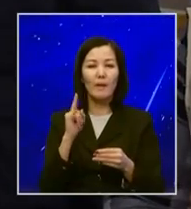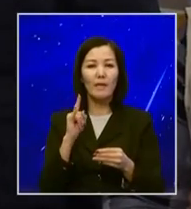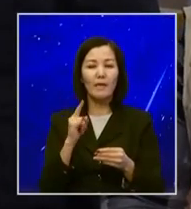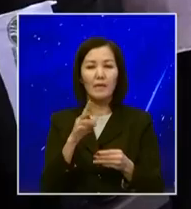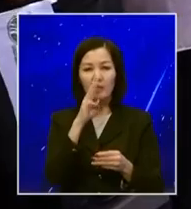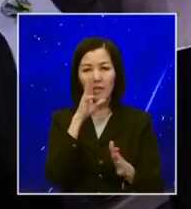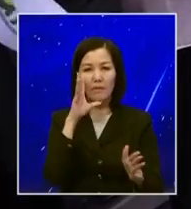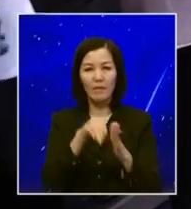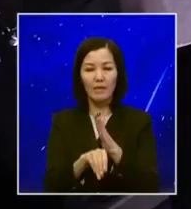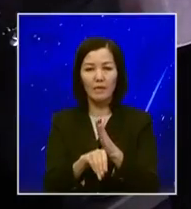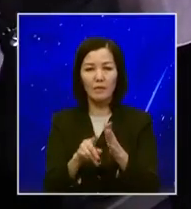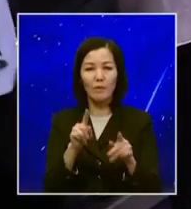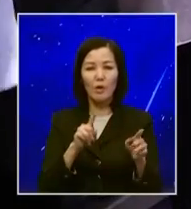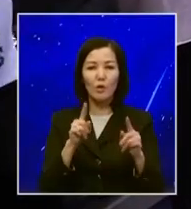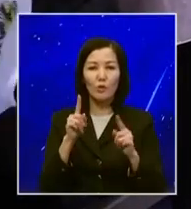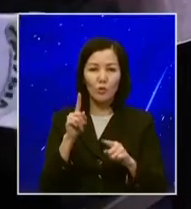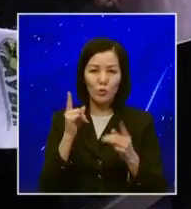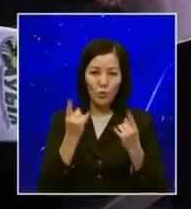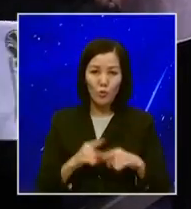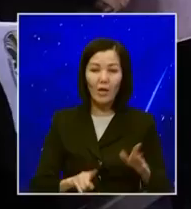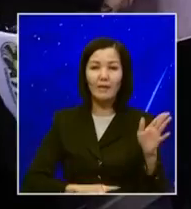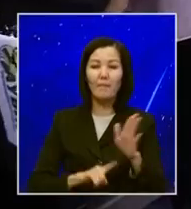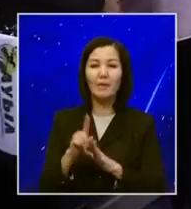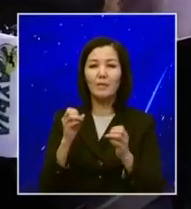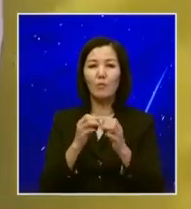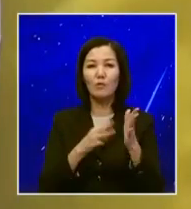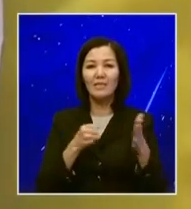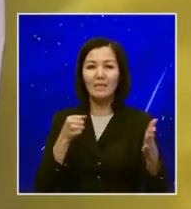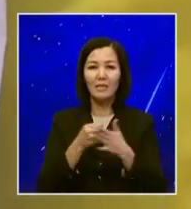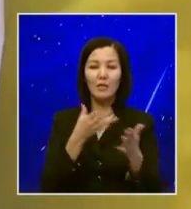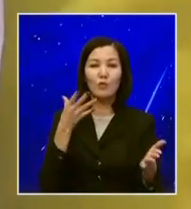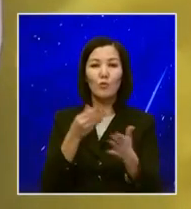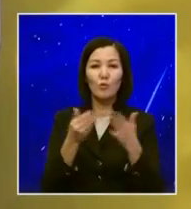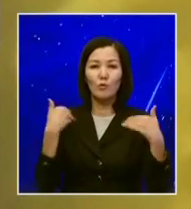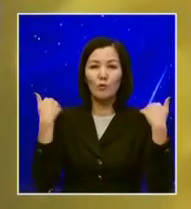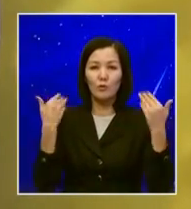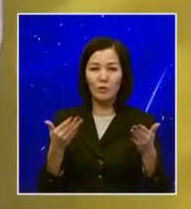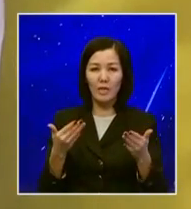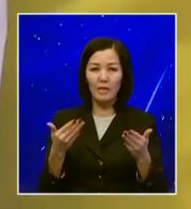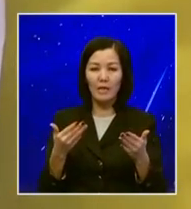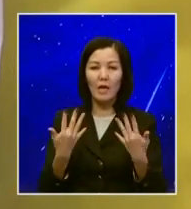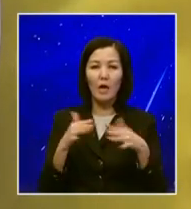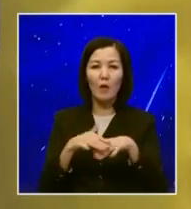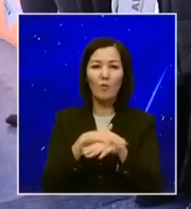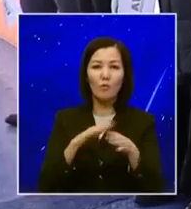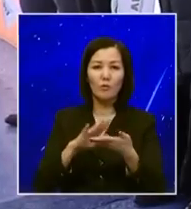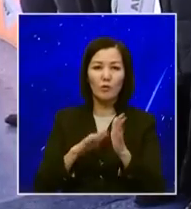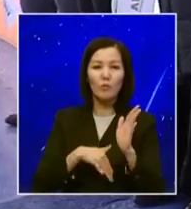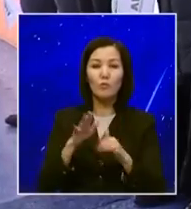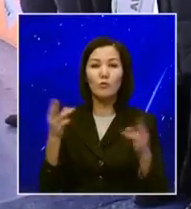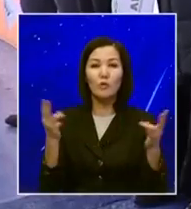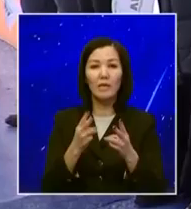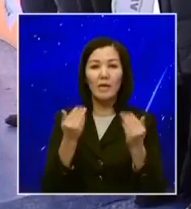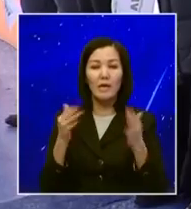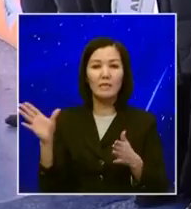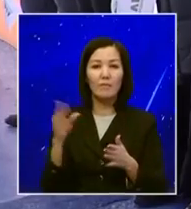жәрдемақысын енгізіп, оны туғаннан бастап 18 жасқа дейін төлеуді ұсынады. Ауыл ел ырзығы, елді мекендердің тұрмысы түзелуі керек.